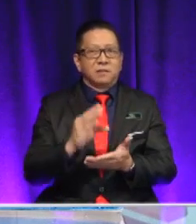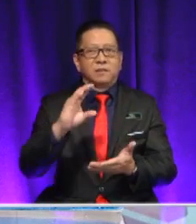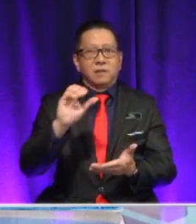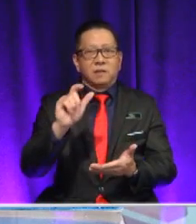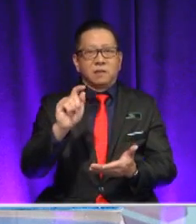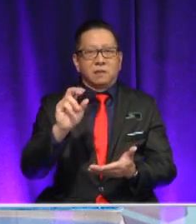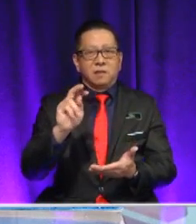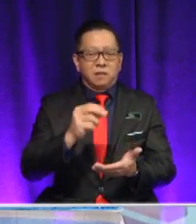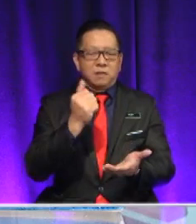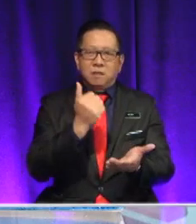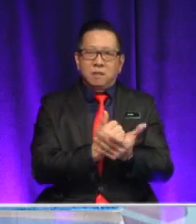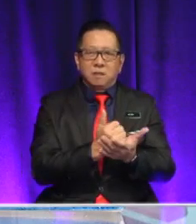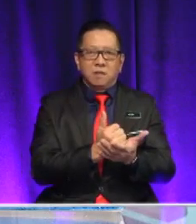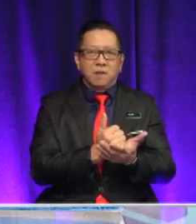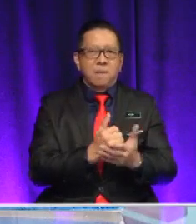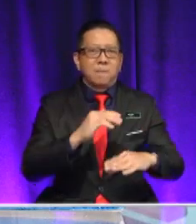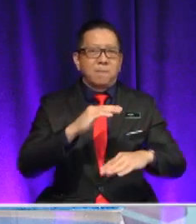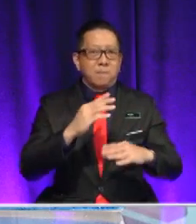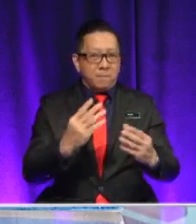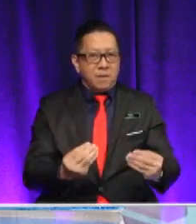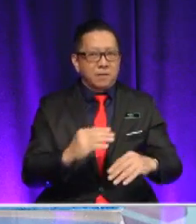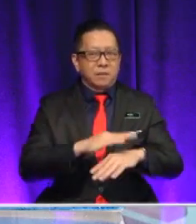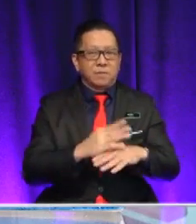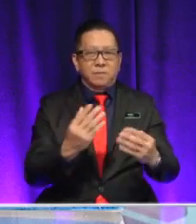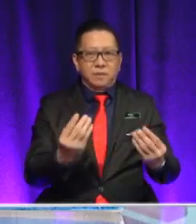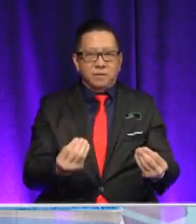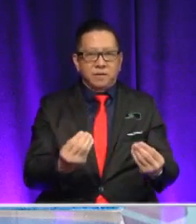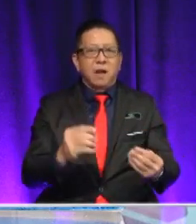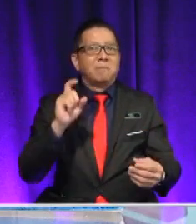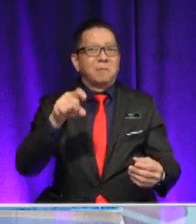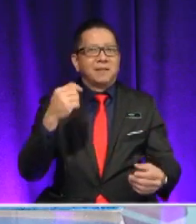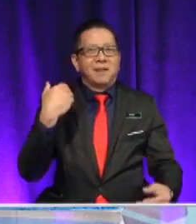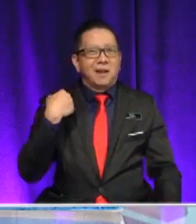yang paling penting kita perlu ada warna air